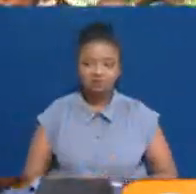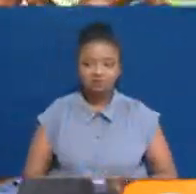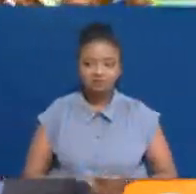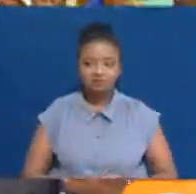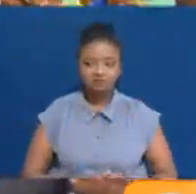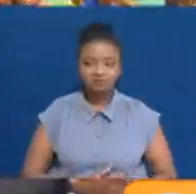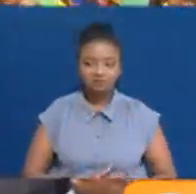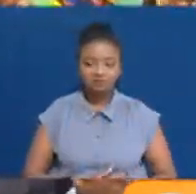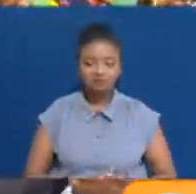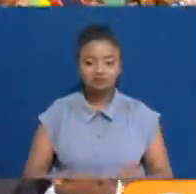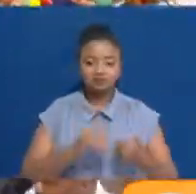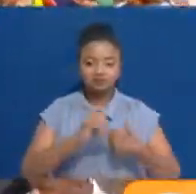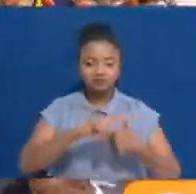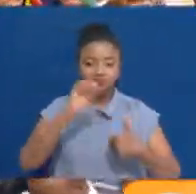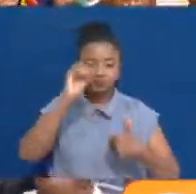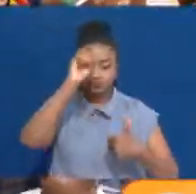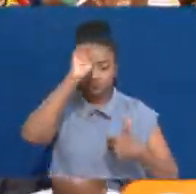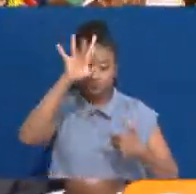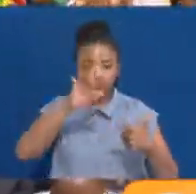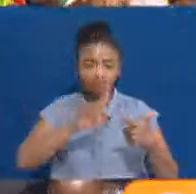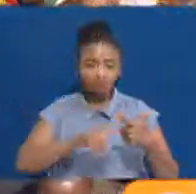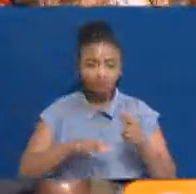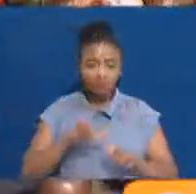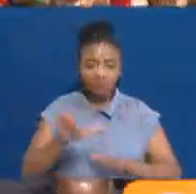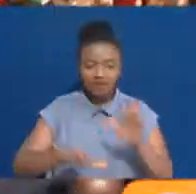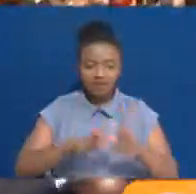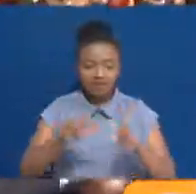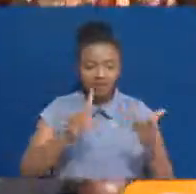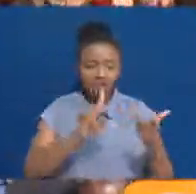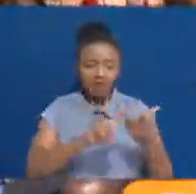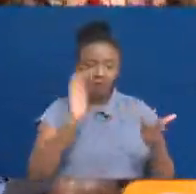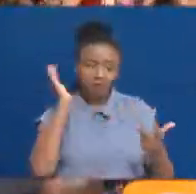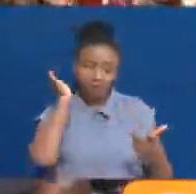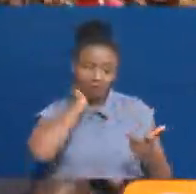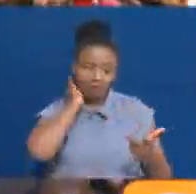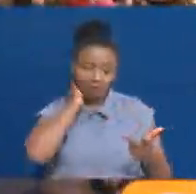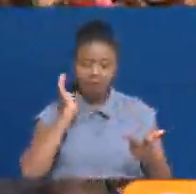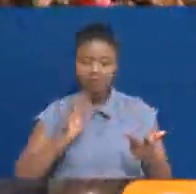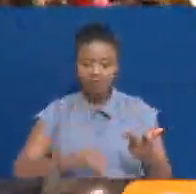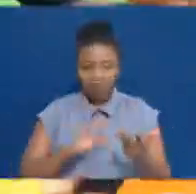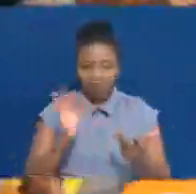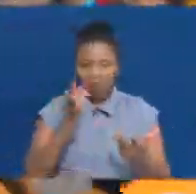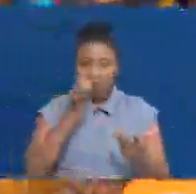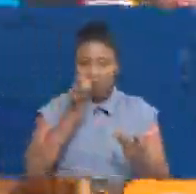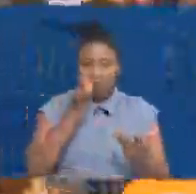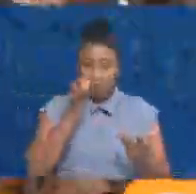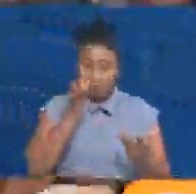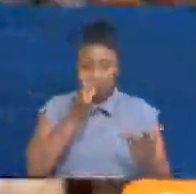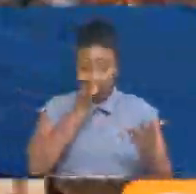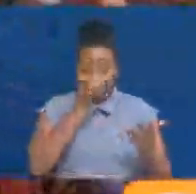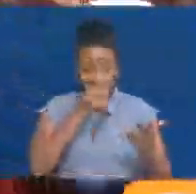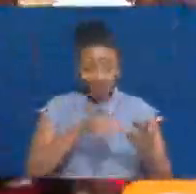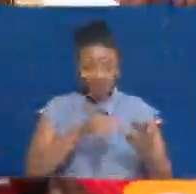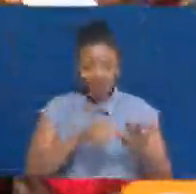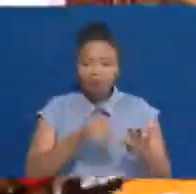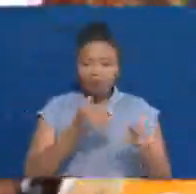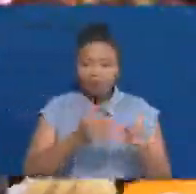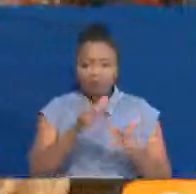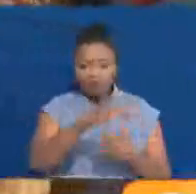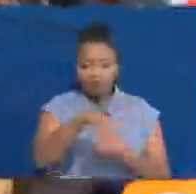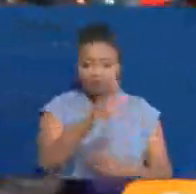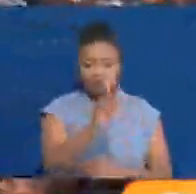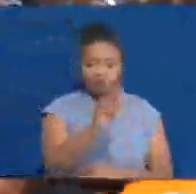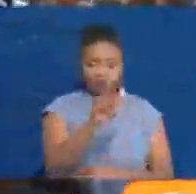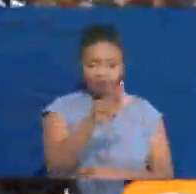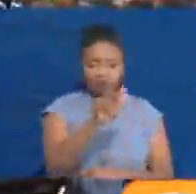From Kiambu, Kirinyaga and Muranga, President Ruto crossed over to Nyeri County and made stops in Karatina